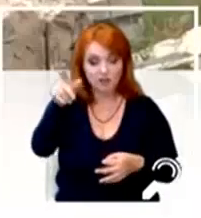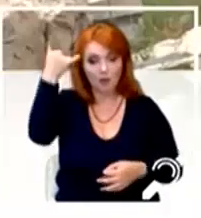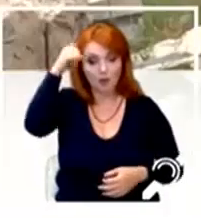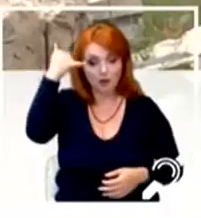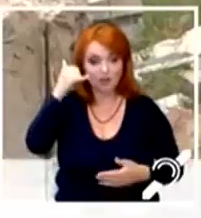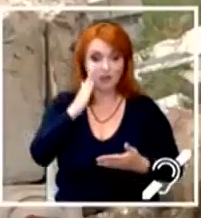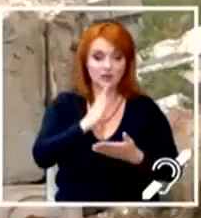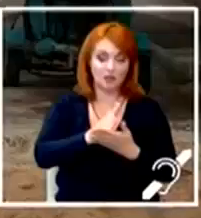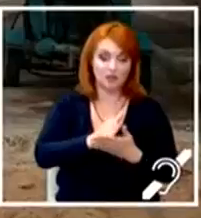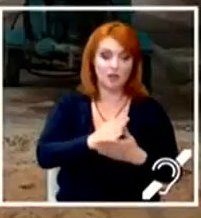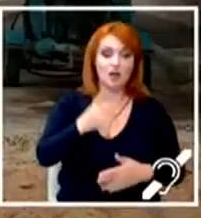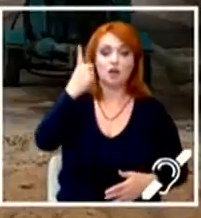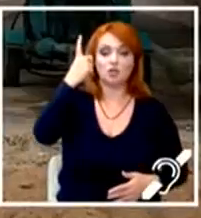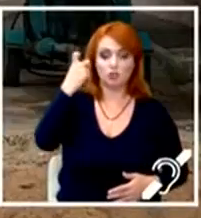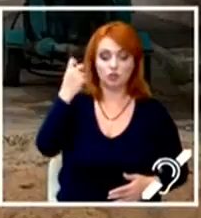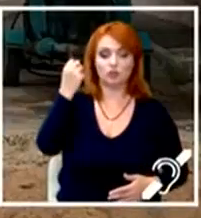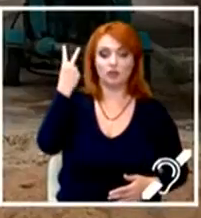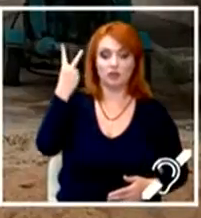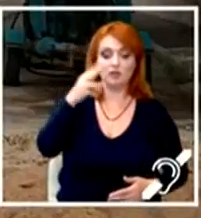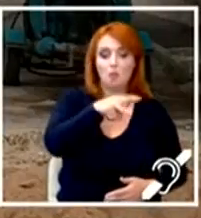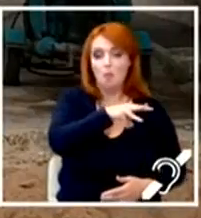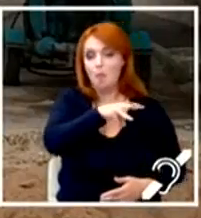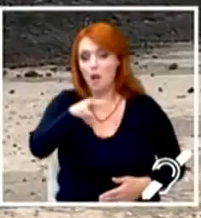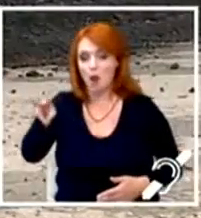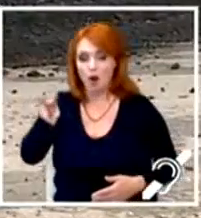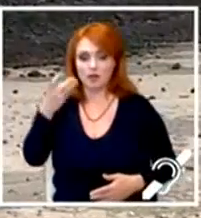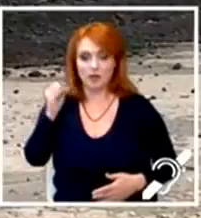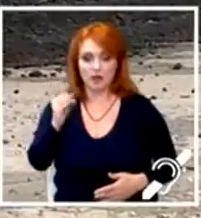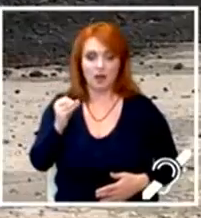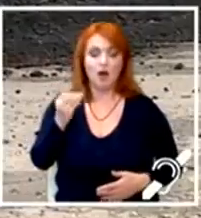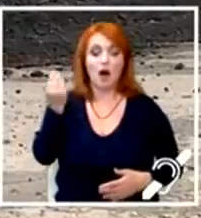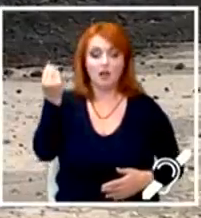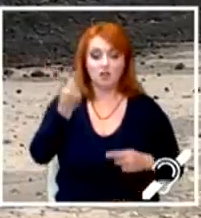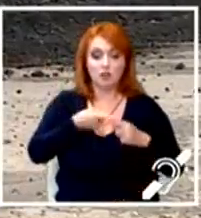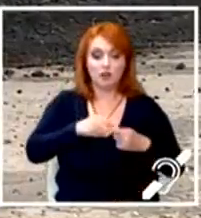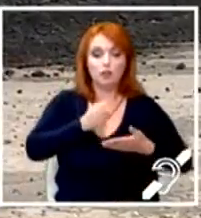Bălți este de aproape 112 milioane de lei care provin din bugetul de stat.